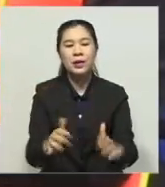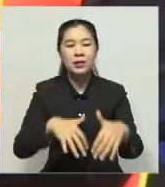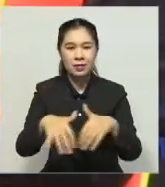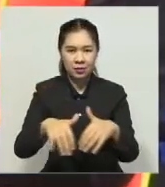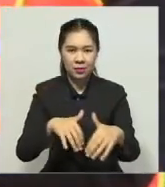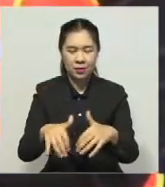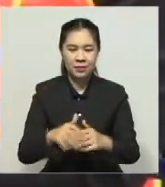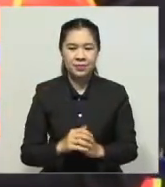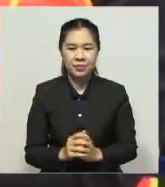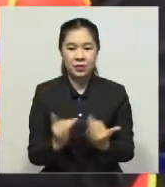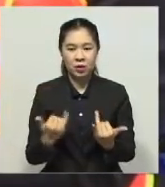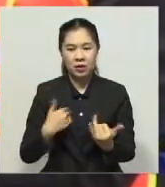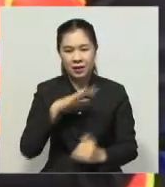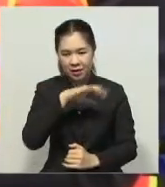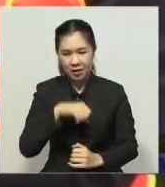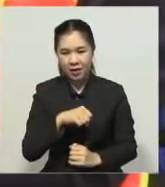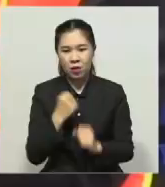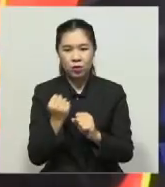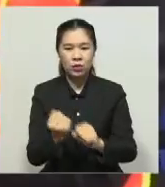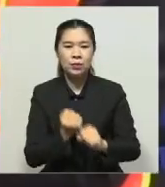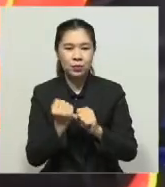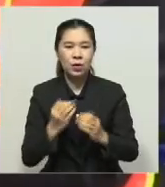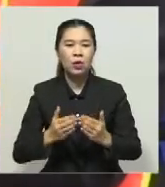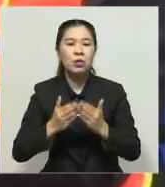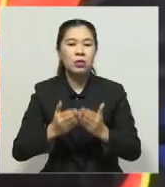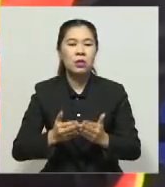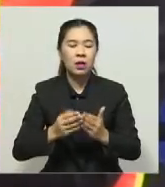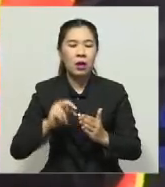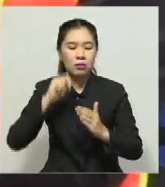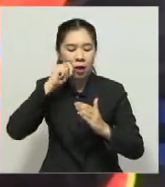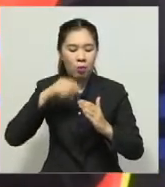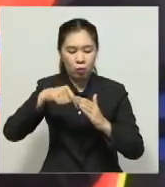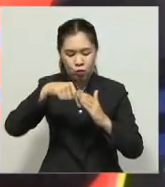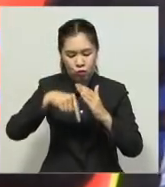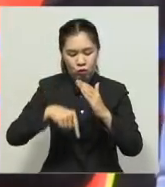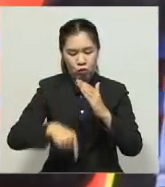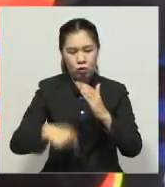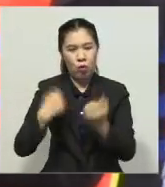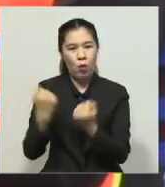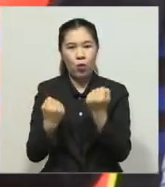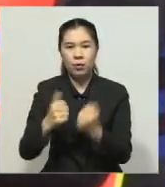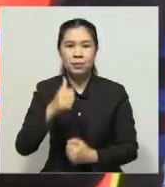ตอนนี้ก็อาศัยเรือเป็นหลักครับน้ำมันลึกไม่สามารถใช้รถของทหารของอะไรก็มาช่วยด้วยครับ